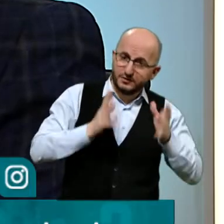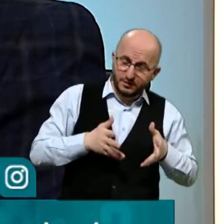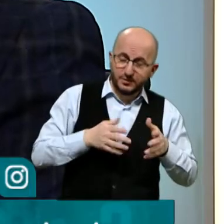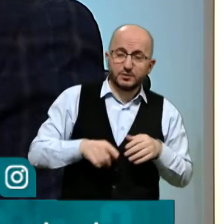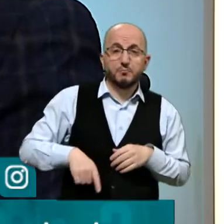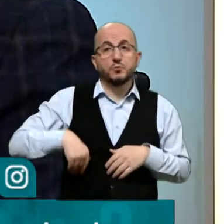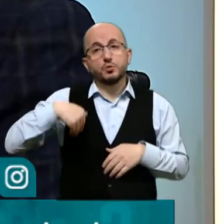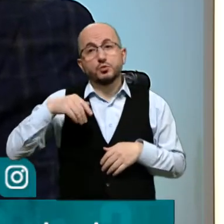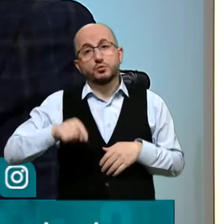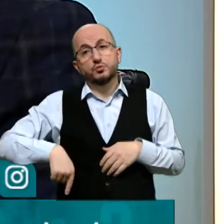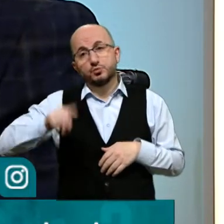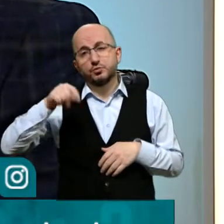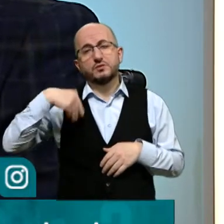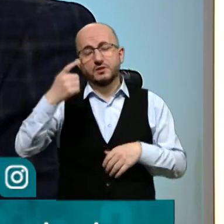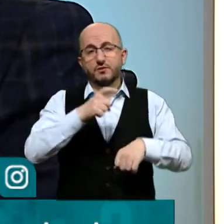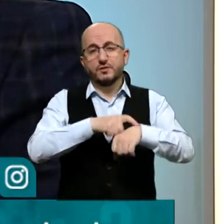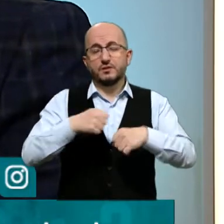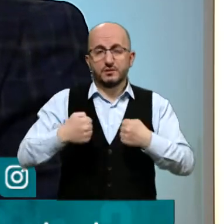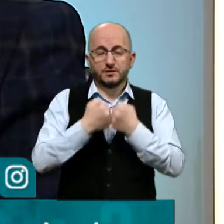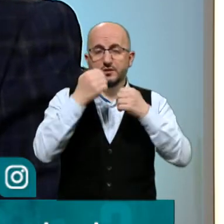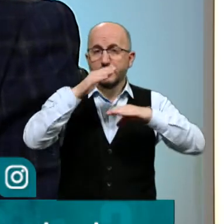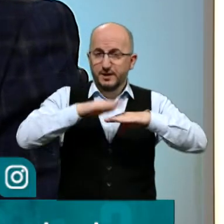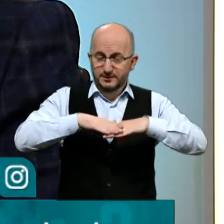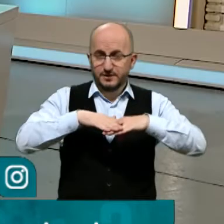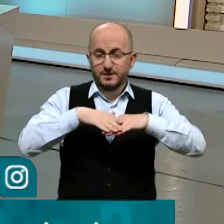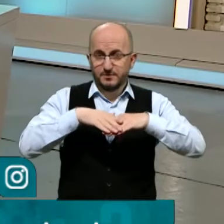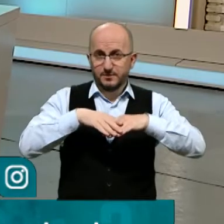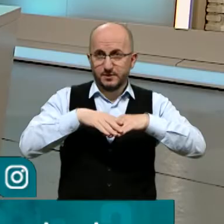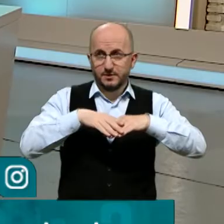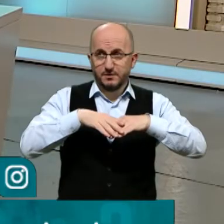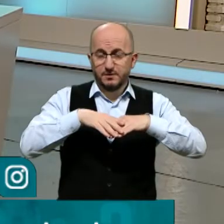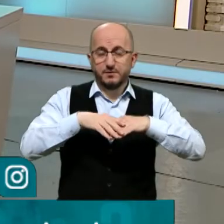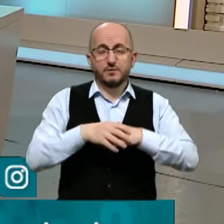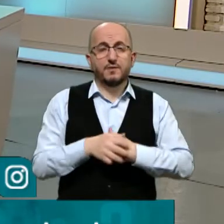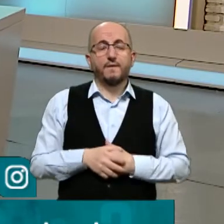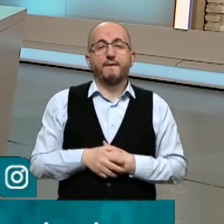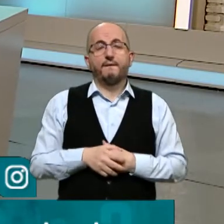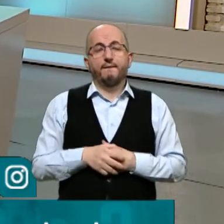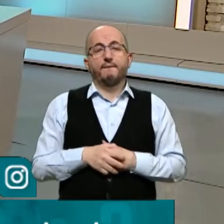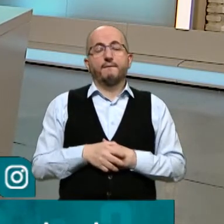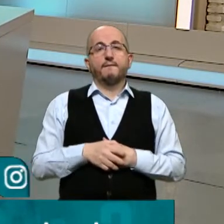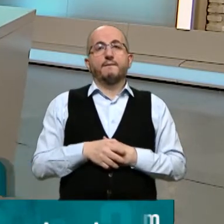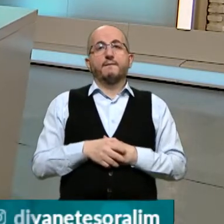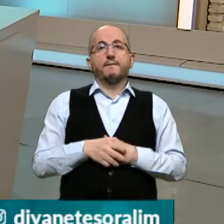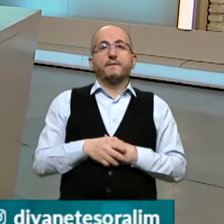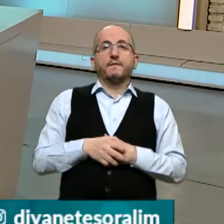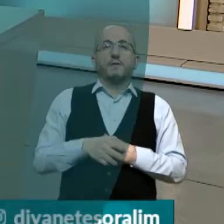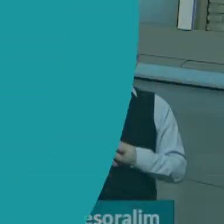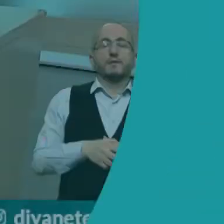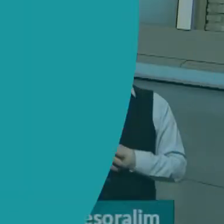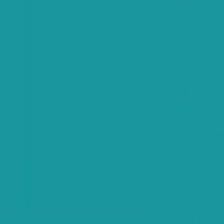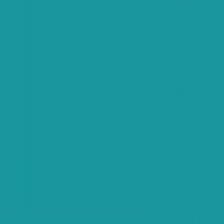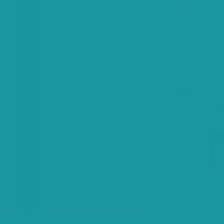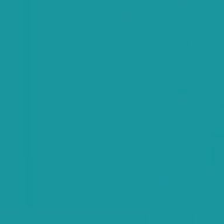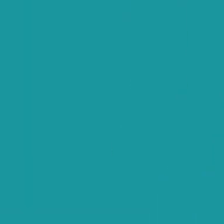günün diğer vakitlerinde de kaza edilip yani yatsıyı ayrı kaza Deniz Vitray biraz abi İkisi de ayrı ayrı kaza eder tekrar hocam